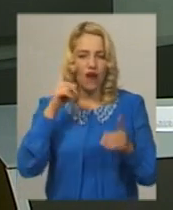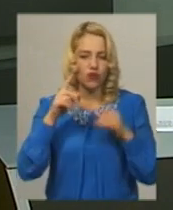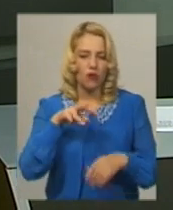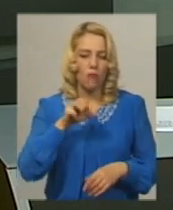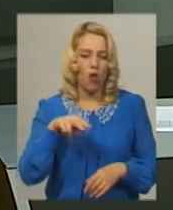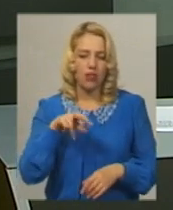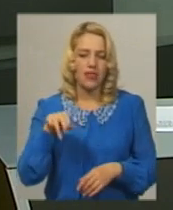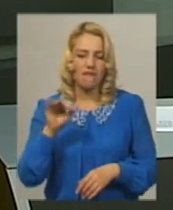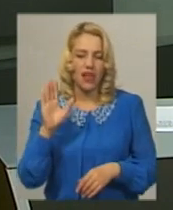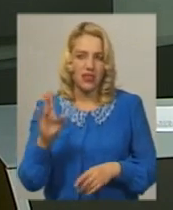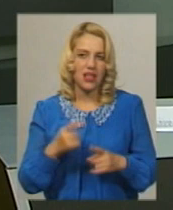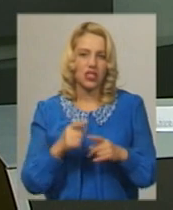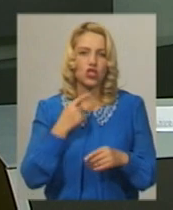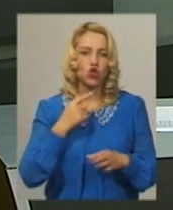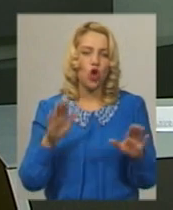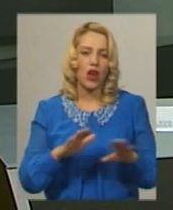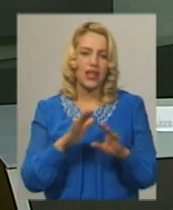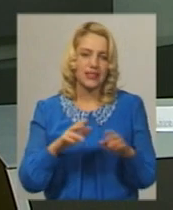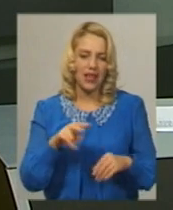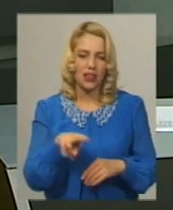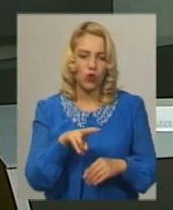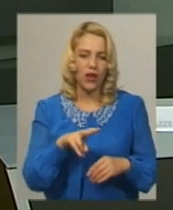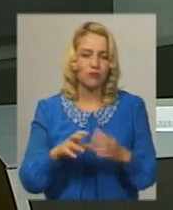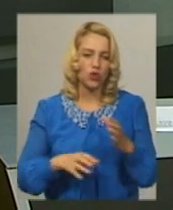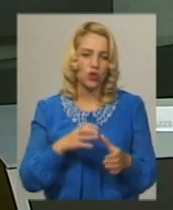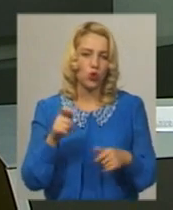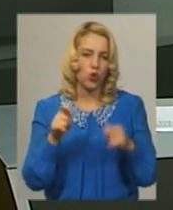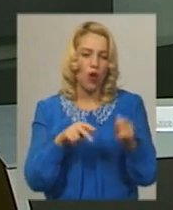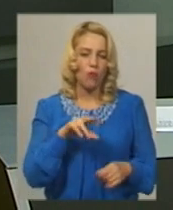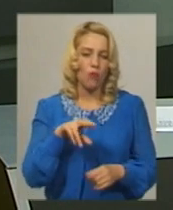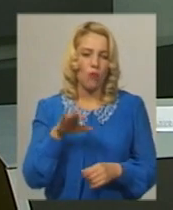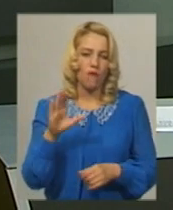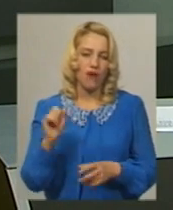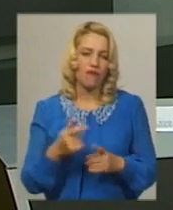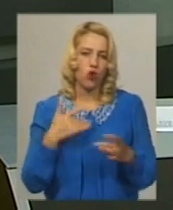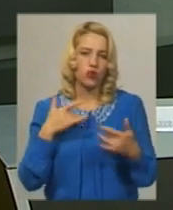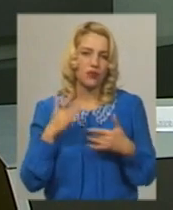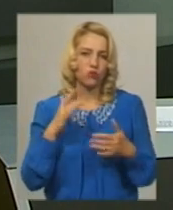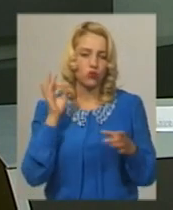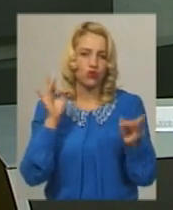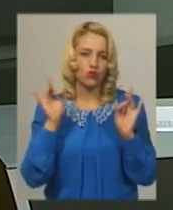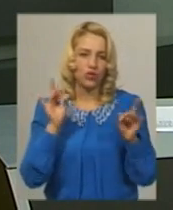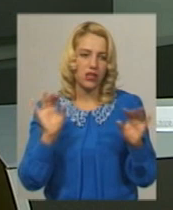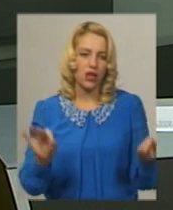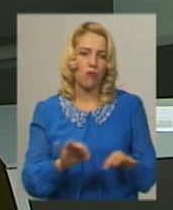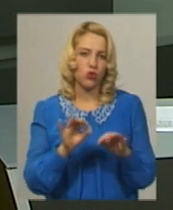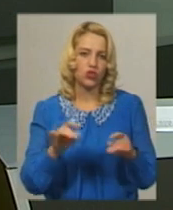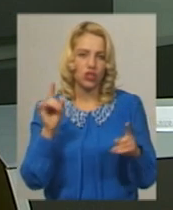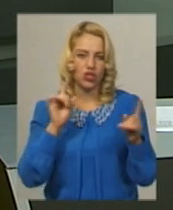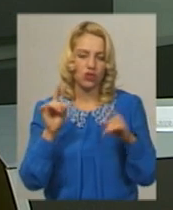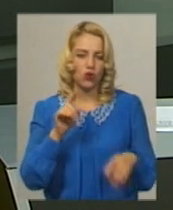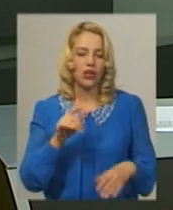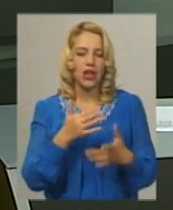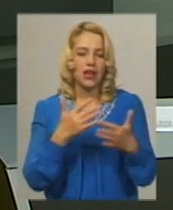та солістка філармонії, лауреатка міжнародних конкурсів Анна Попова. У концерті звучатимуть музичні твори різних епох –